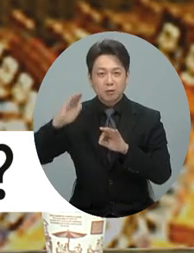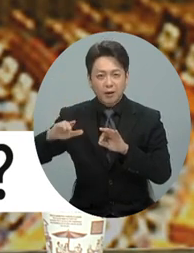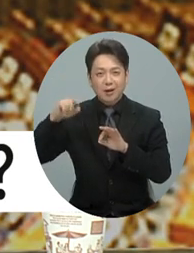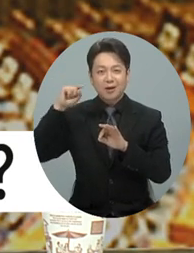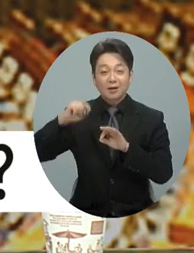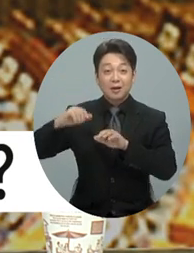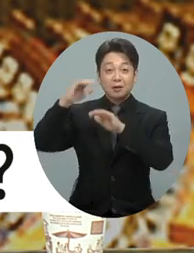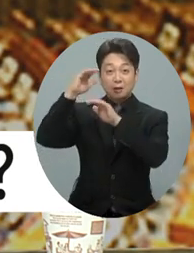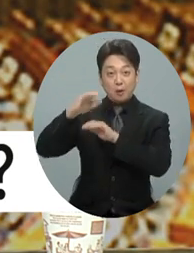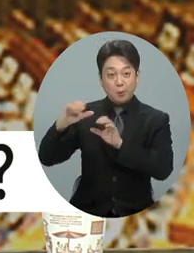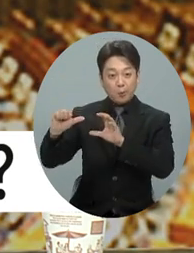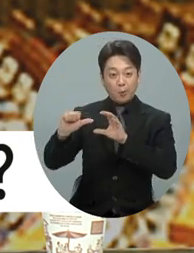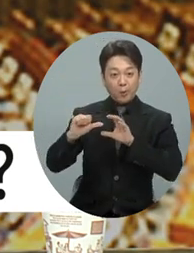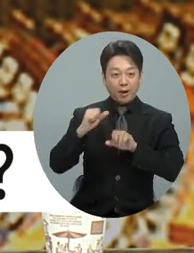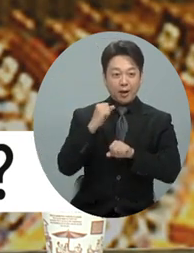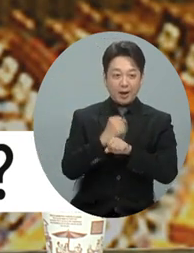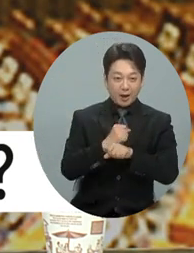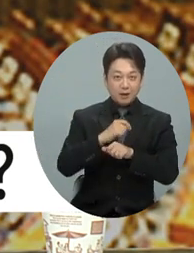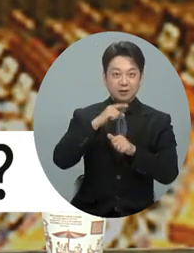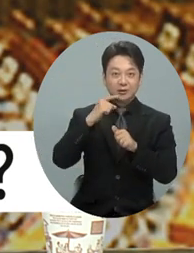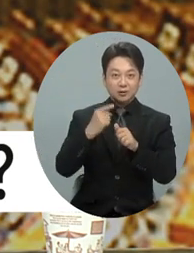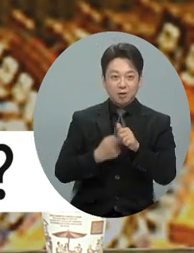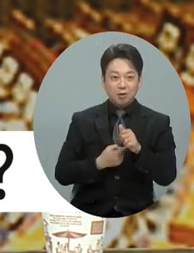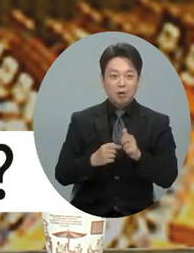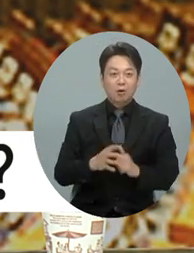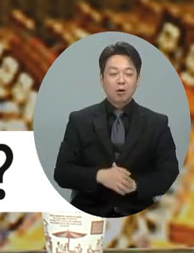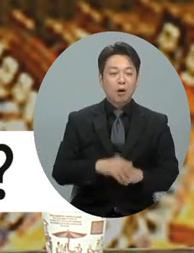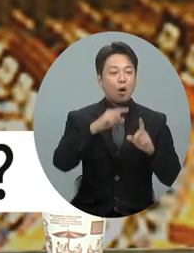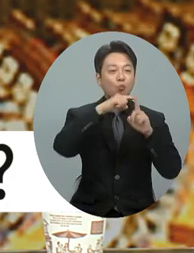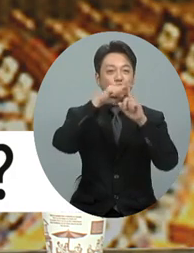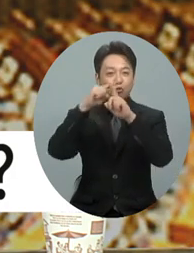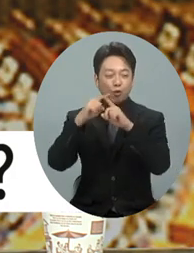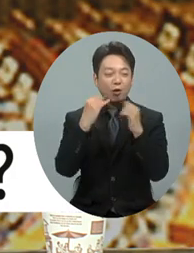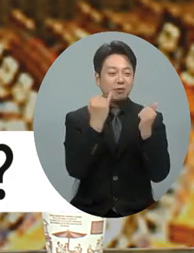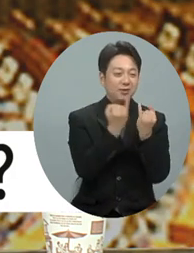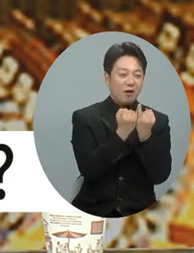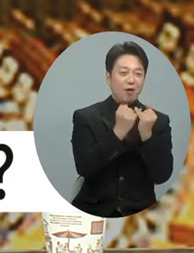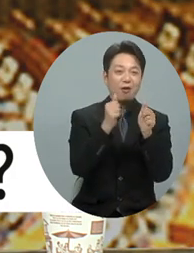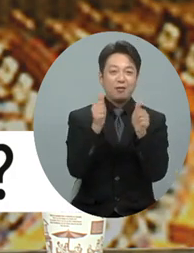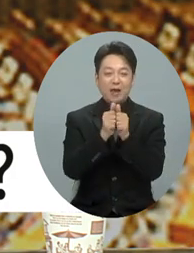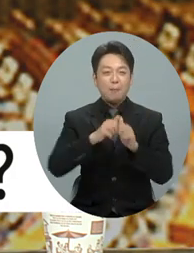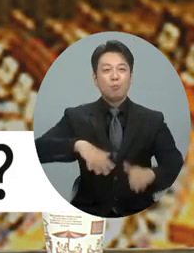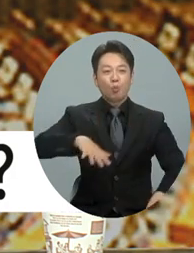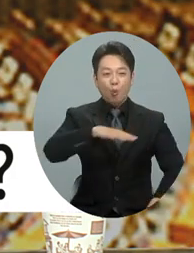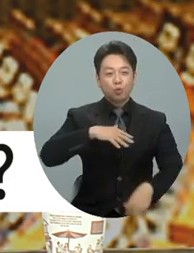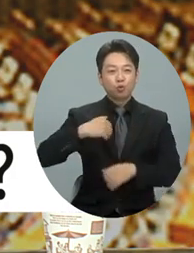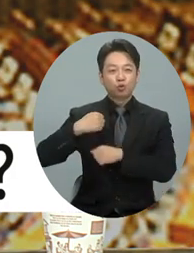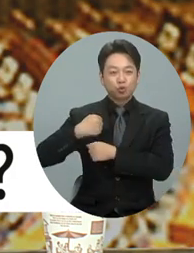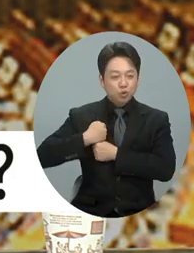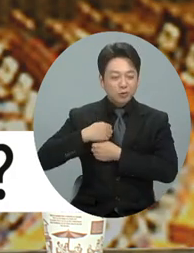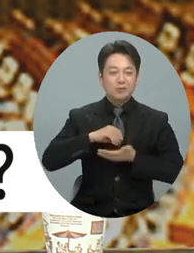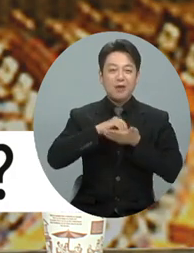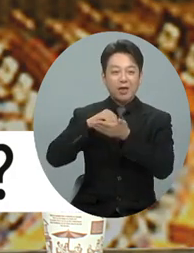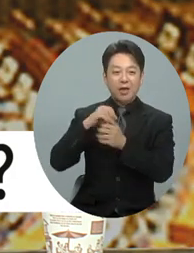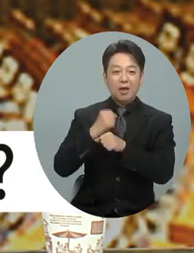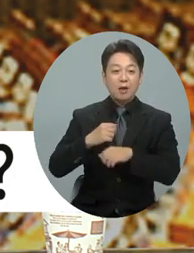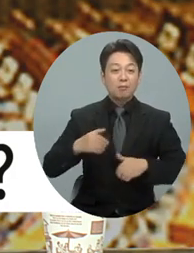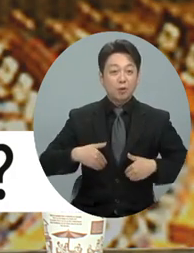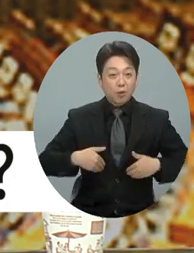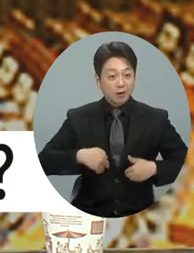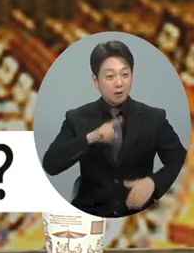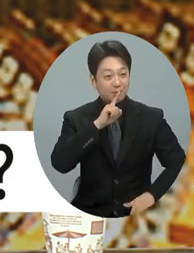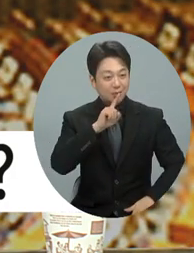과연 이 뭐, 저 징병제적 개념에 남녀가 모두가 병역을 해야 한다라고 하는 그 논리에는 동의할 수가